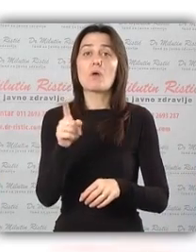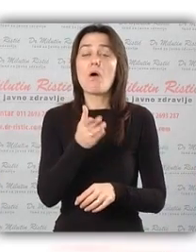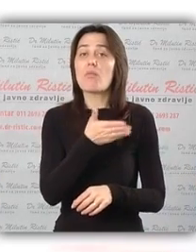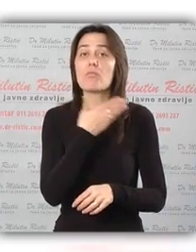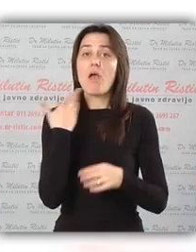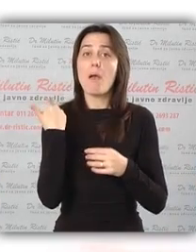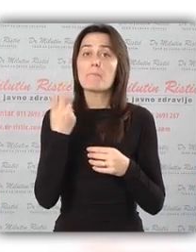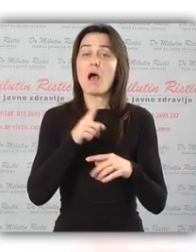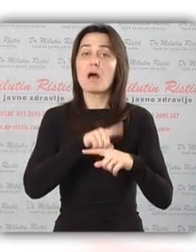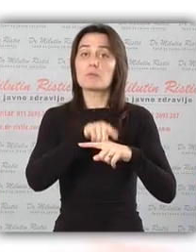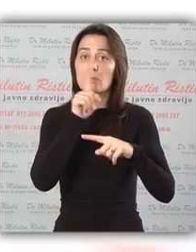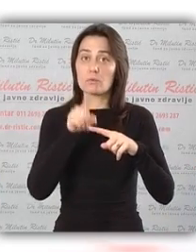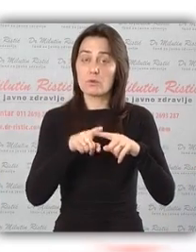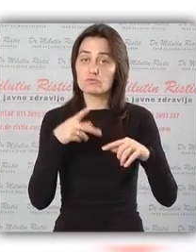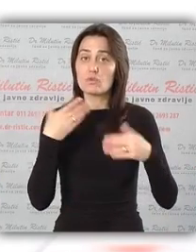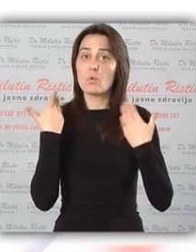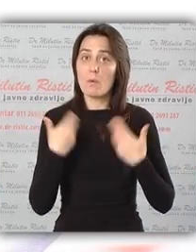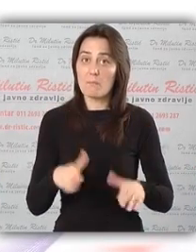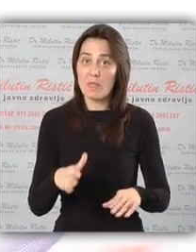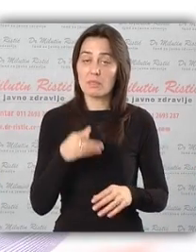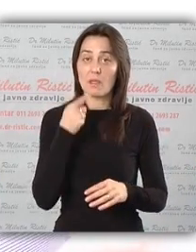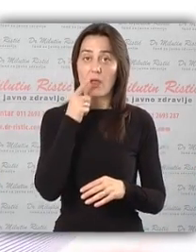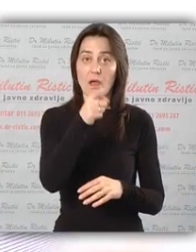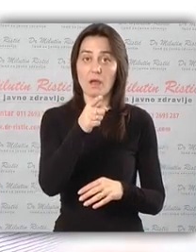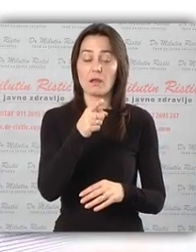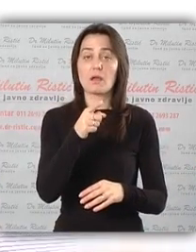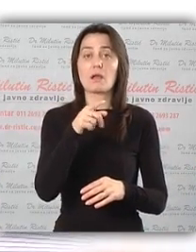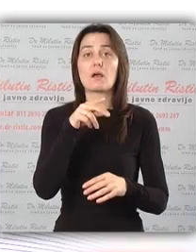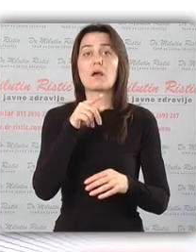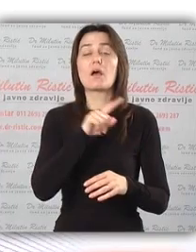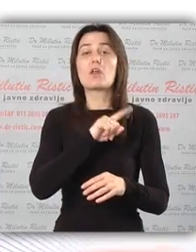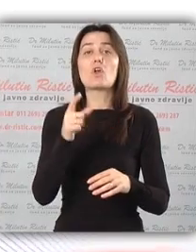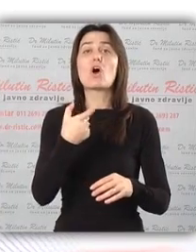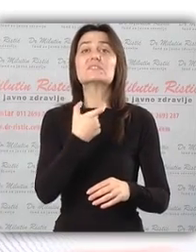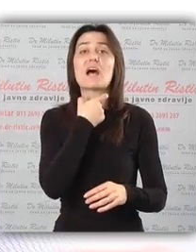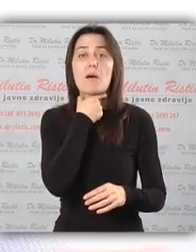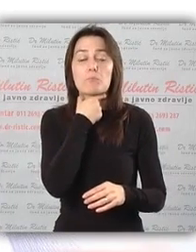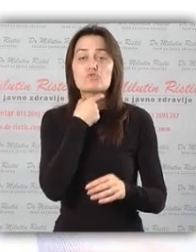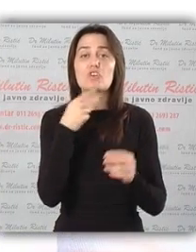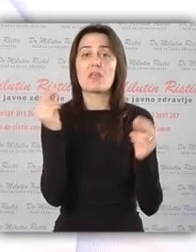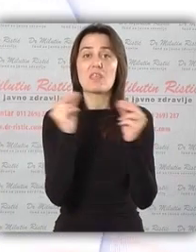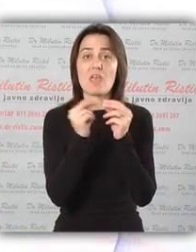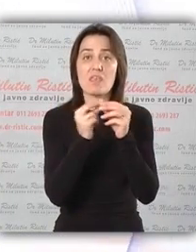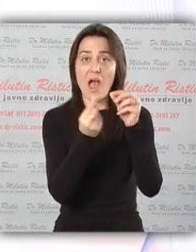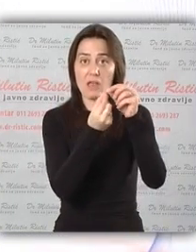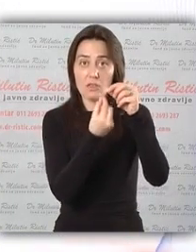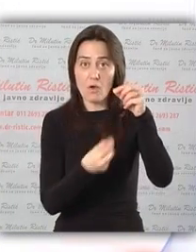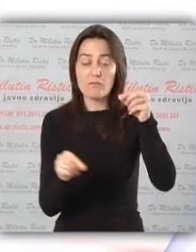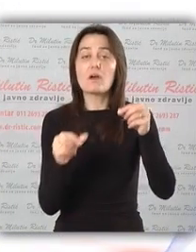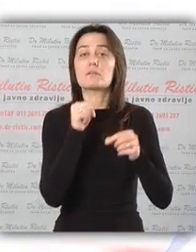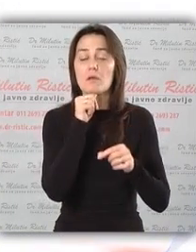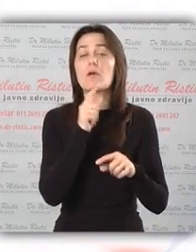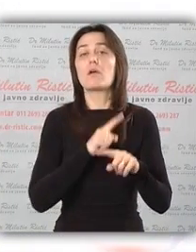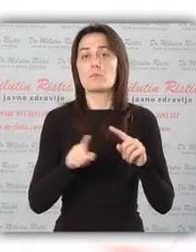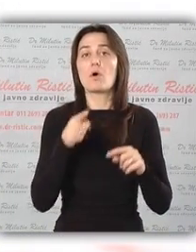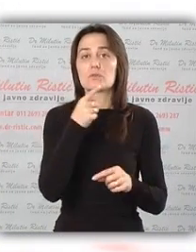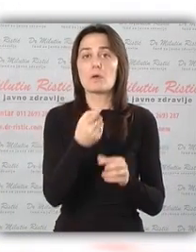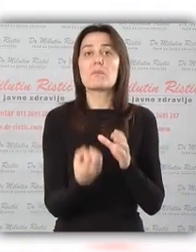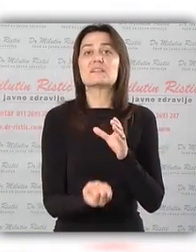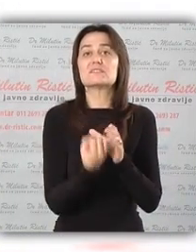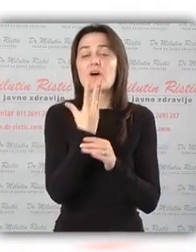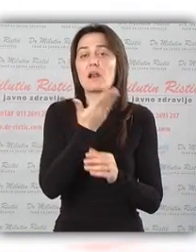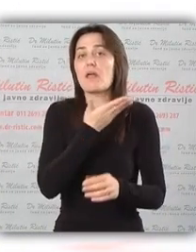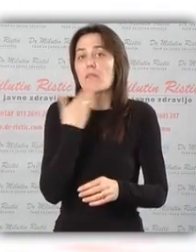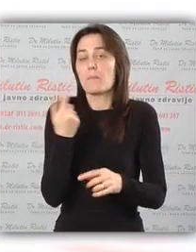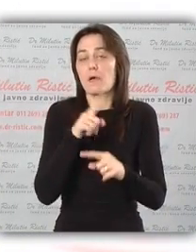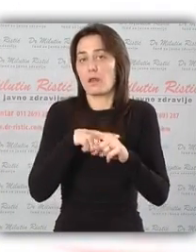da vode ka sterilitetu, odnosno može dovesti do obliteracije tuba, do zapušenja jajovoda i sledstveno